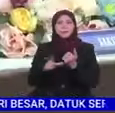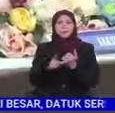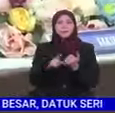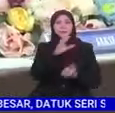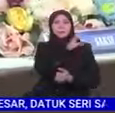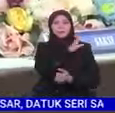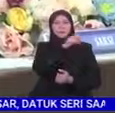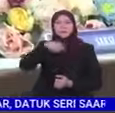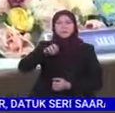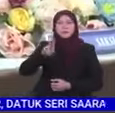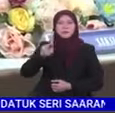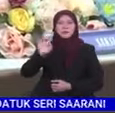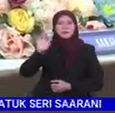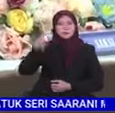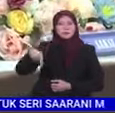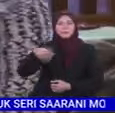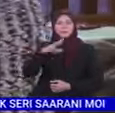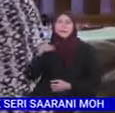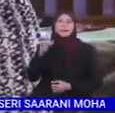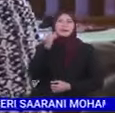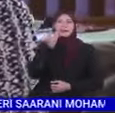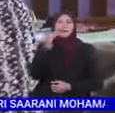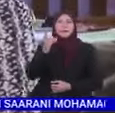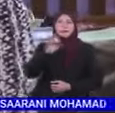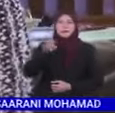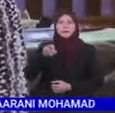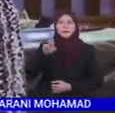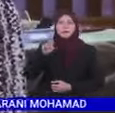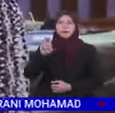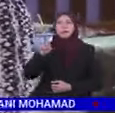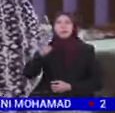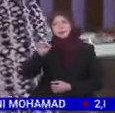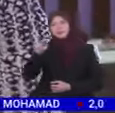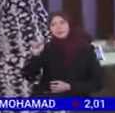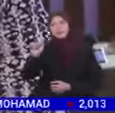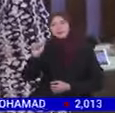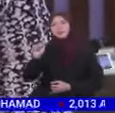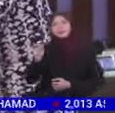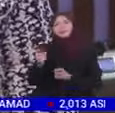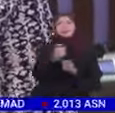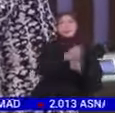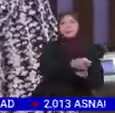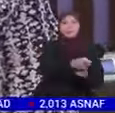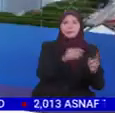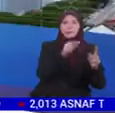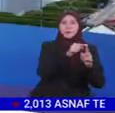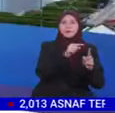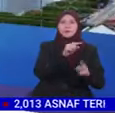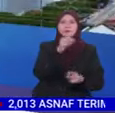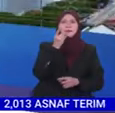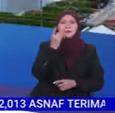pengerusi perkebunan tinjauan sarawa.id Jonita William kepada Timnas Aria Muhammad Nasir